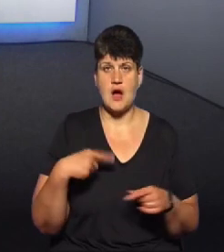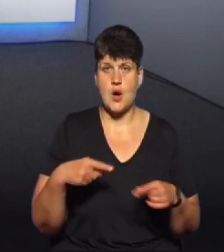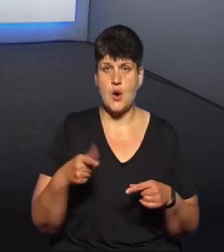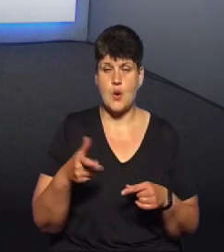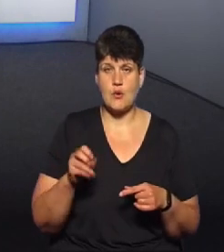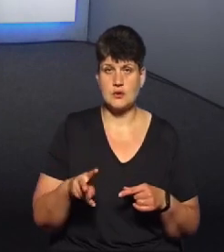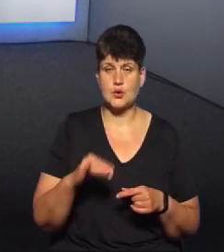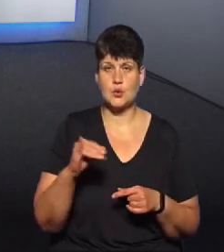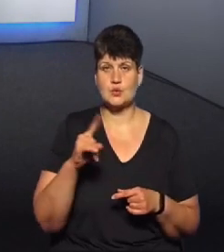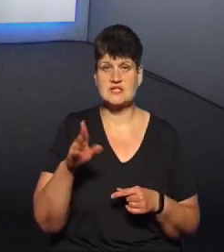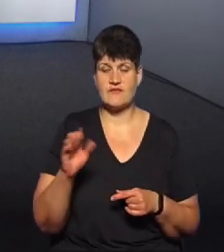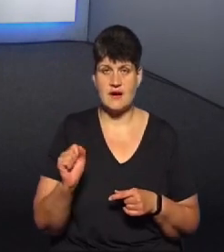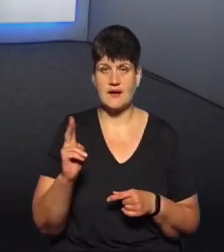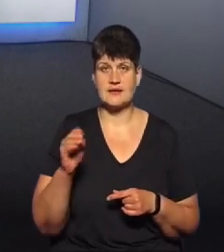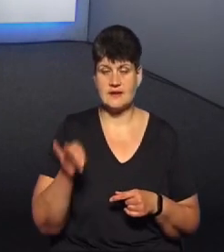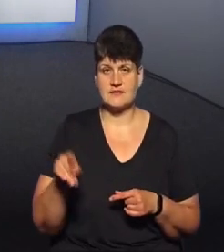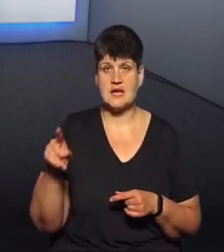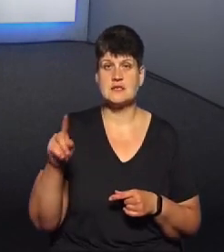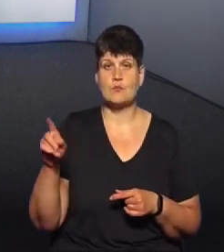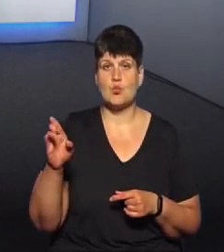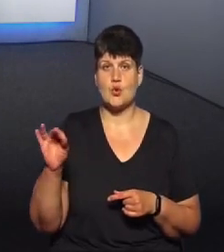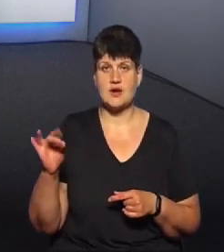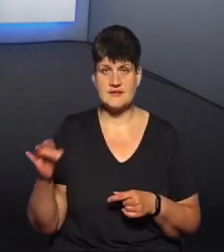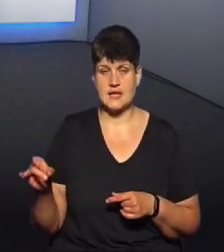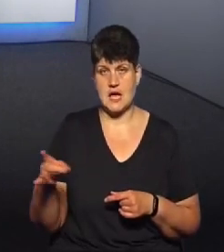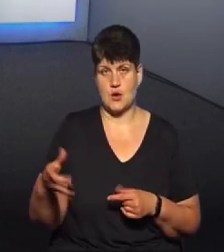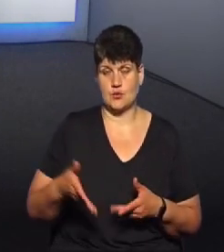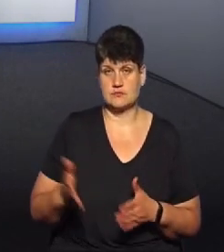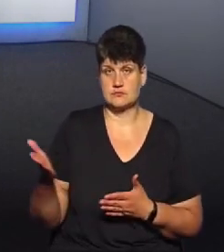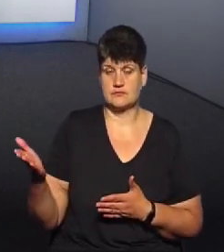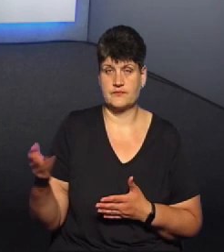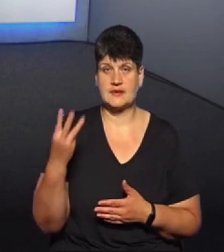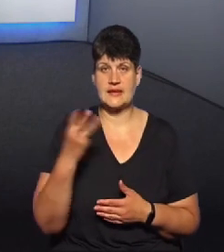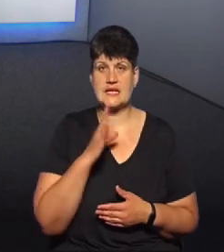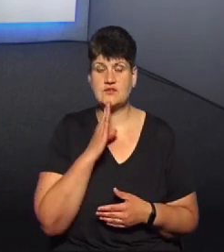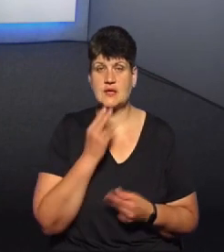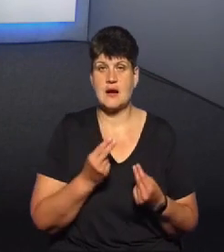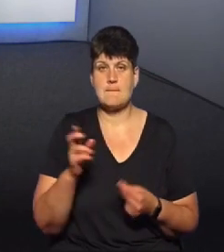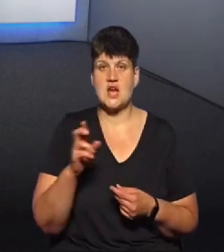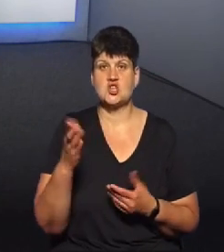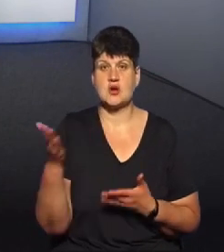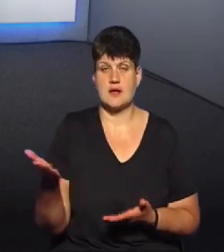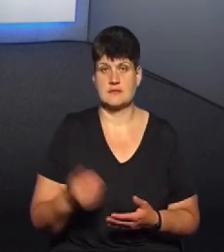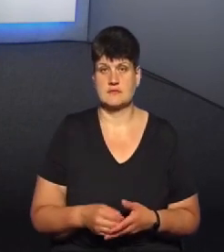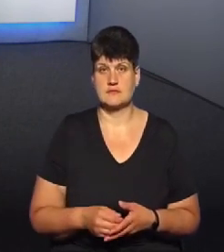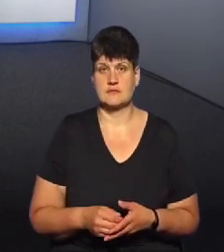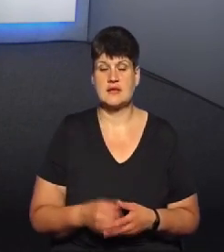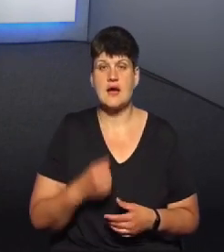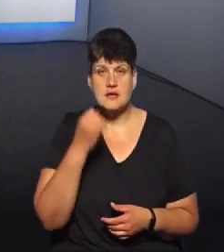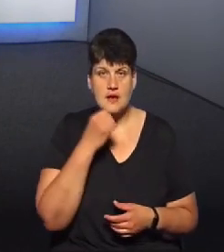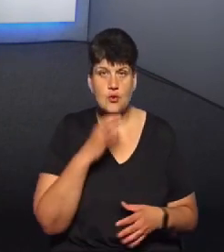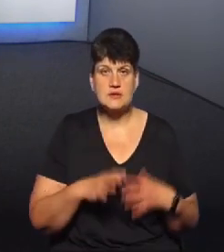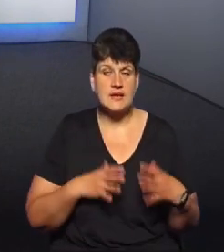Юзва Катерина. Вона зі Зборівського району роди. 3 дівчини грають на Збережан. Я дякую тренерам бережанським, які